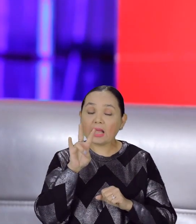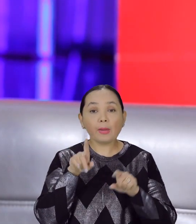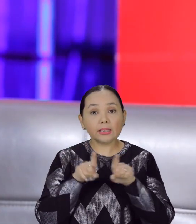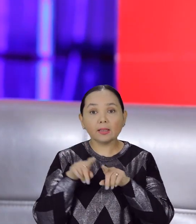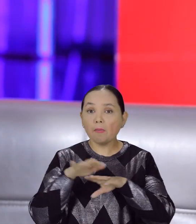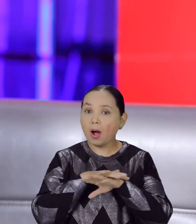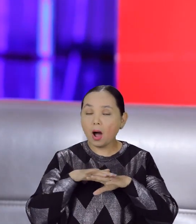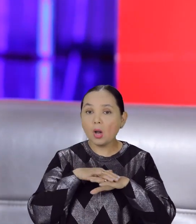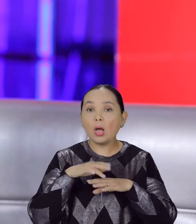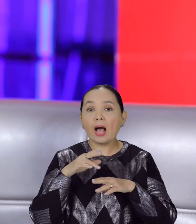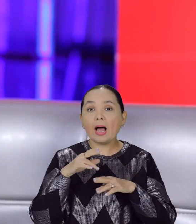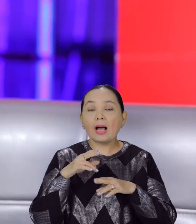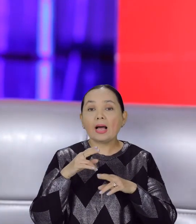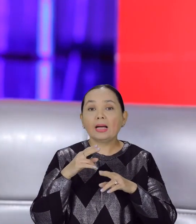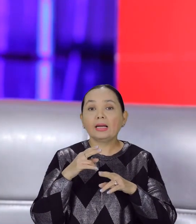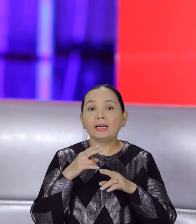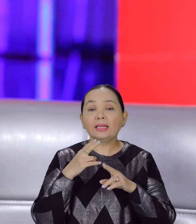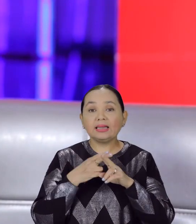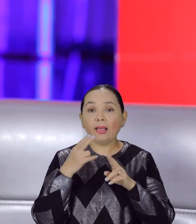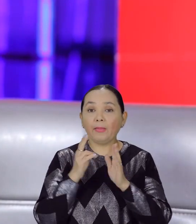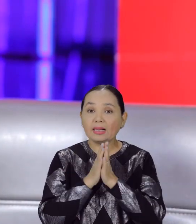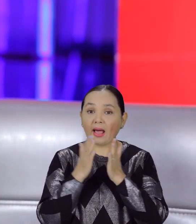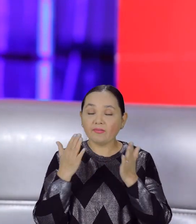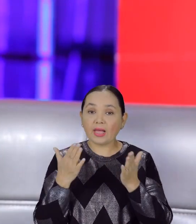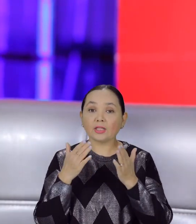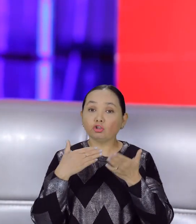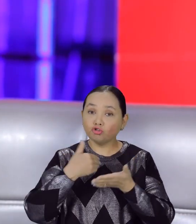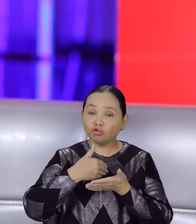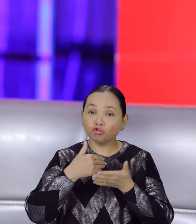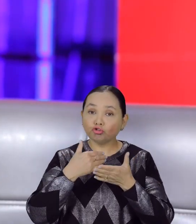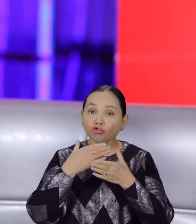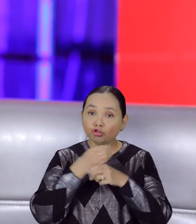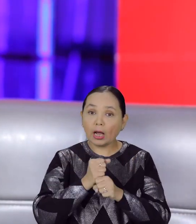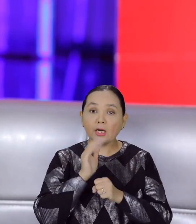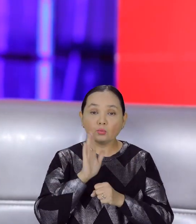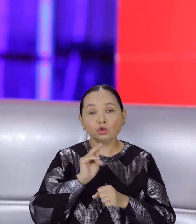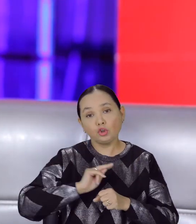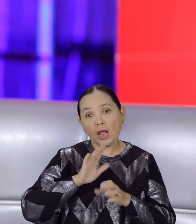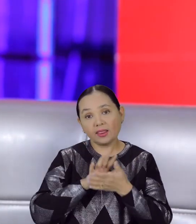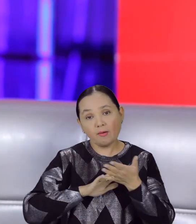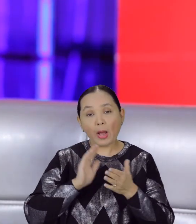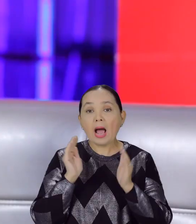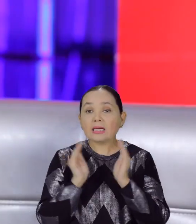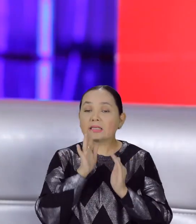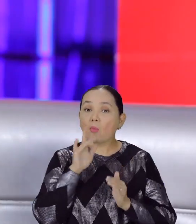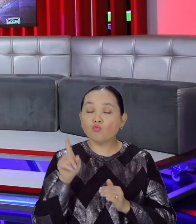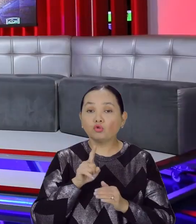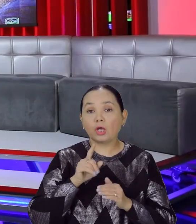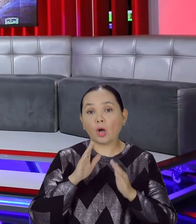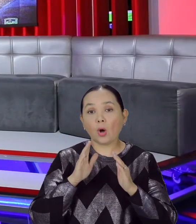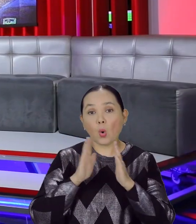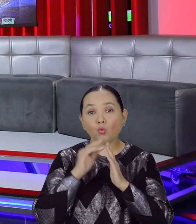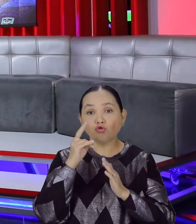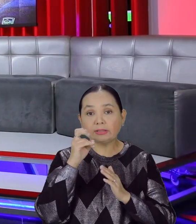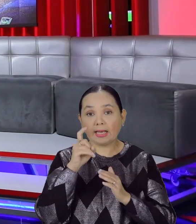ham aholi vakillarini temir daftardan chiqarish bo'yicha ishlar davom etyapti. Qisqa muddat ochilgan tikuv sexi